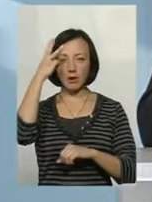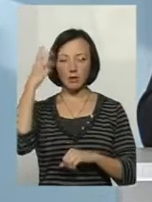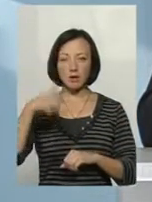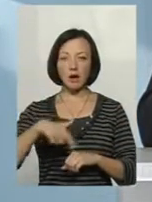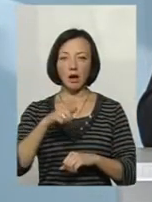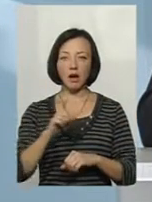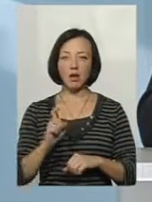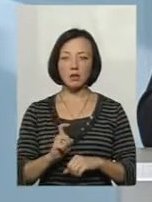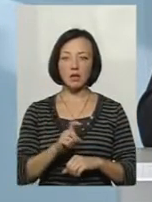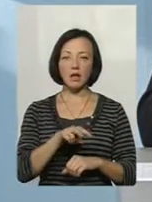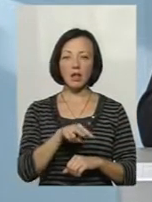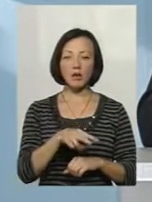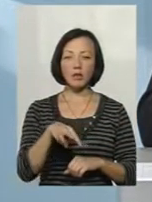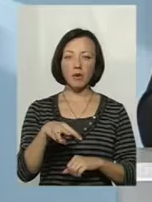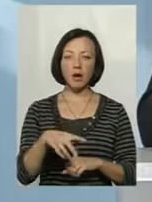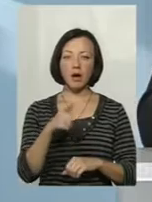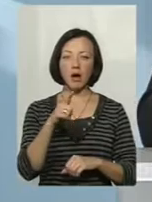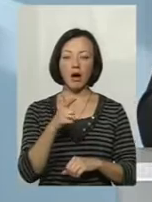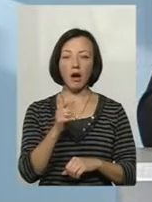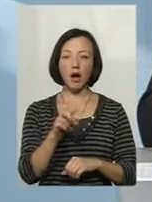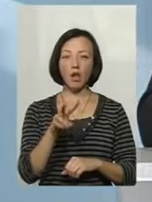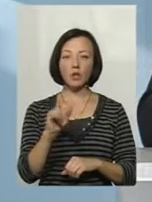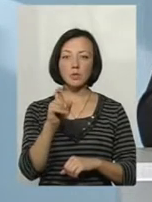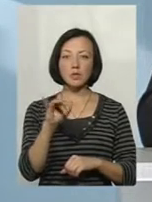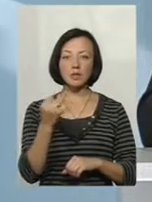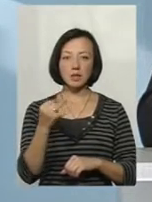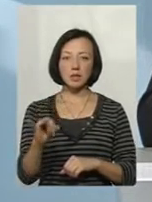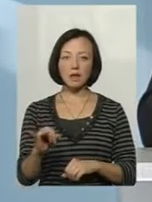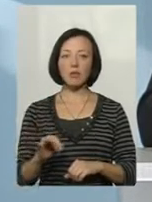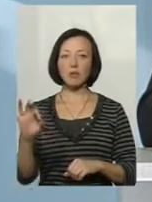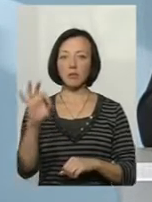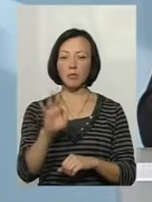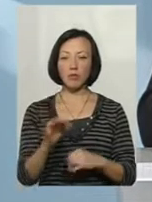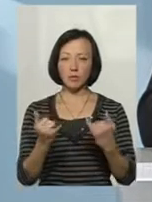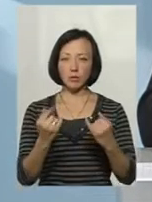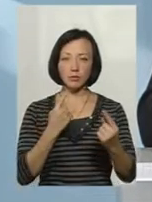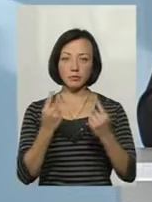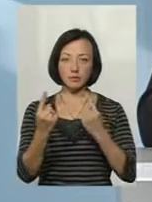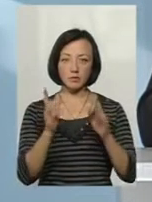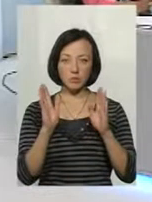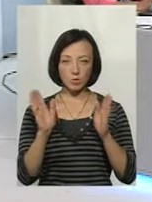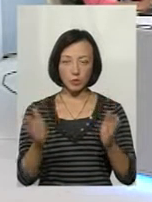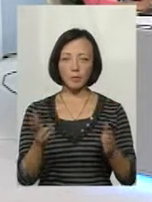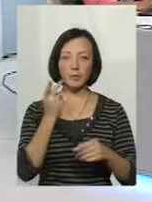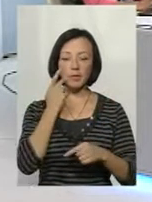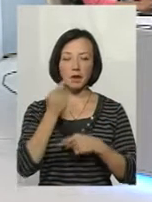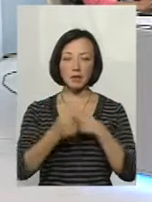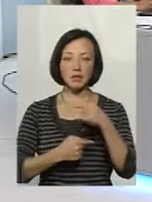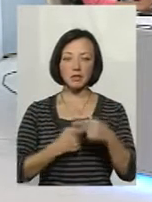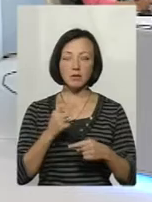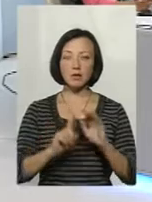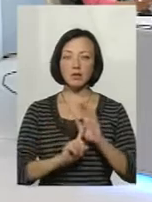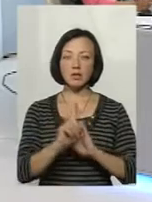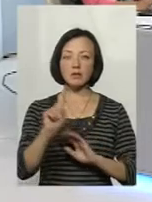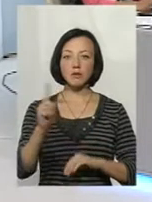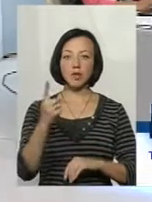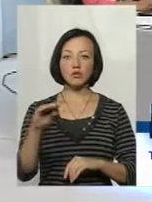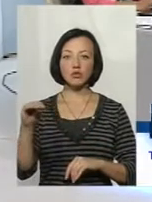Хмельницькгазу Леонід Михайлович Галузинський. Саме з ними про це будемо говорити. Традиційно з 1